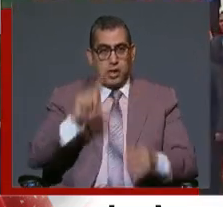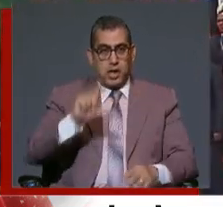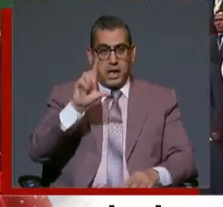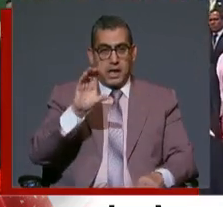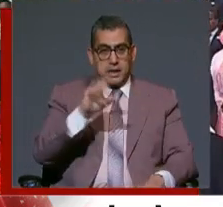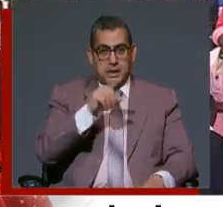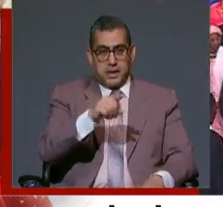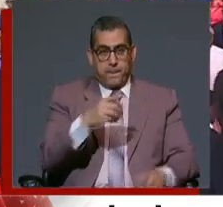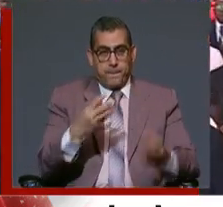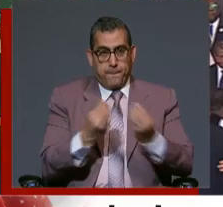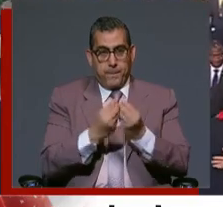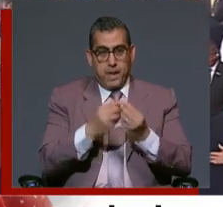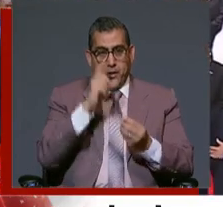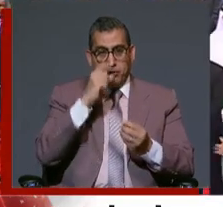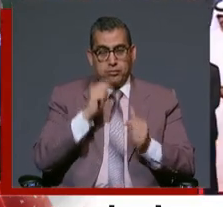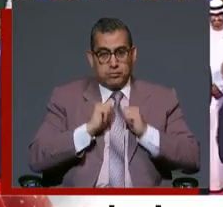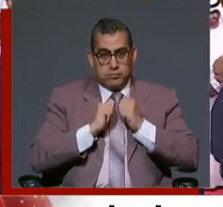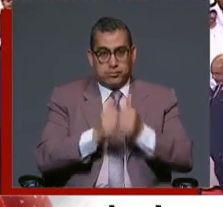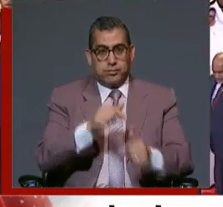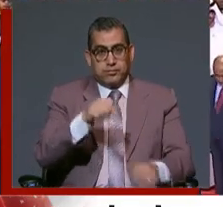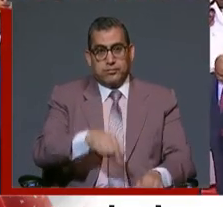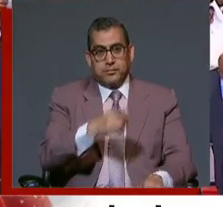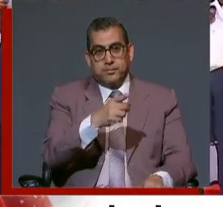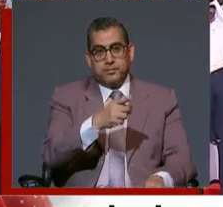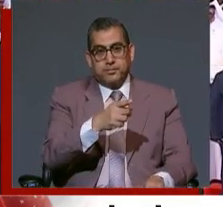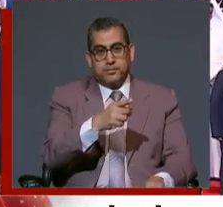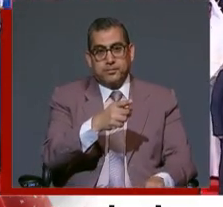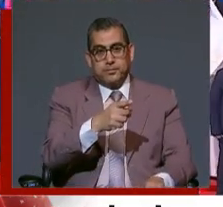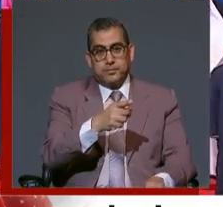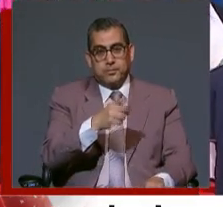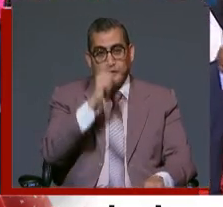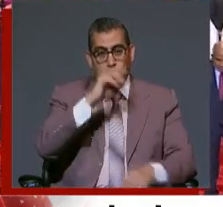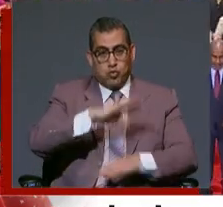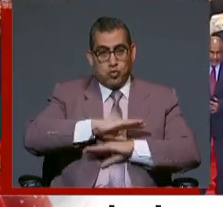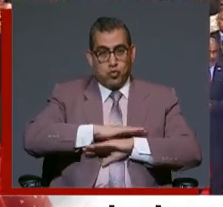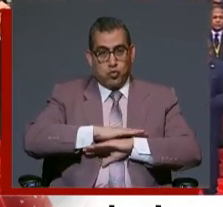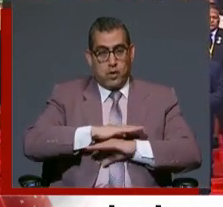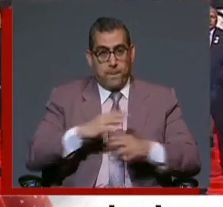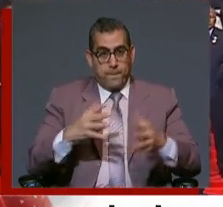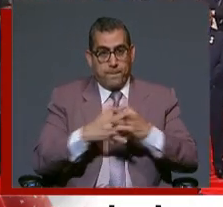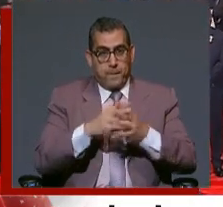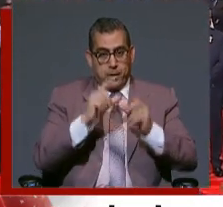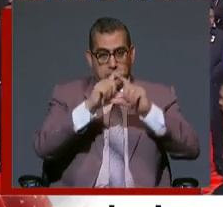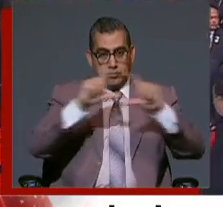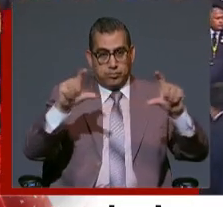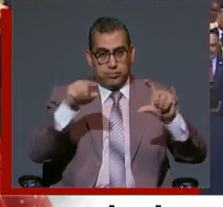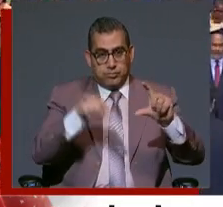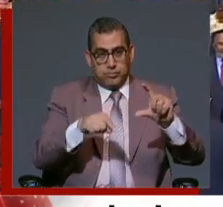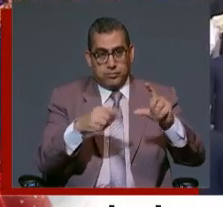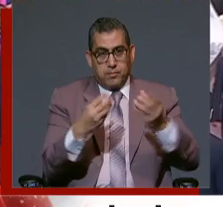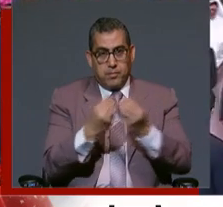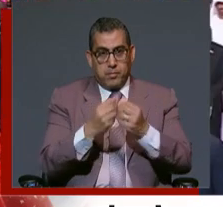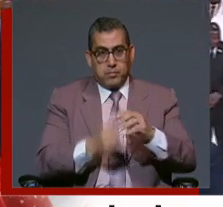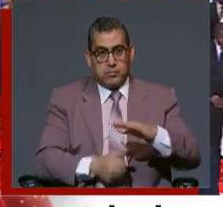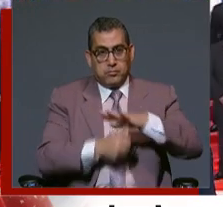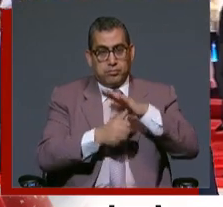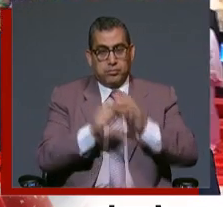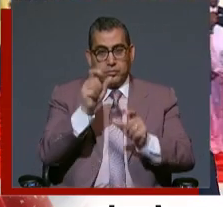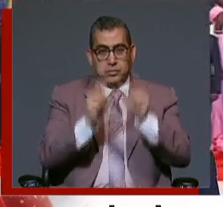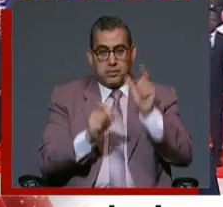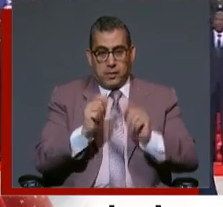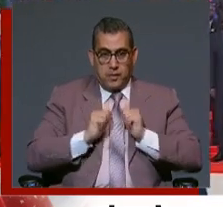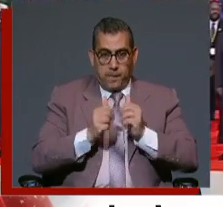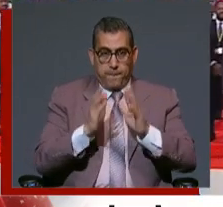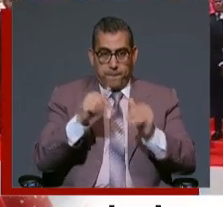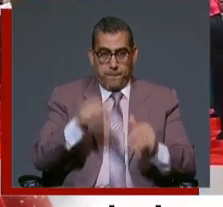السيسي بيتوجه لالتقاط هذه الصورة التذكارية مع ضيوف مصر